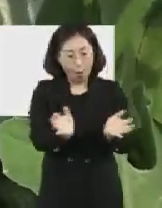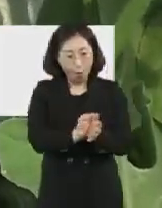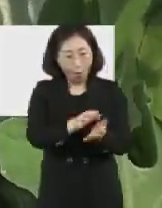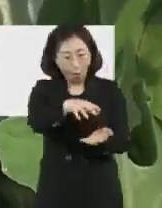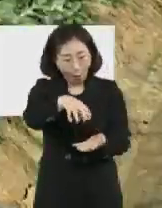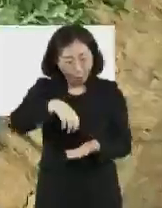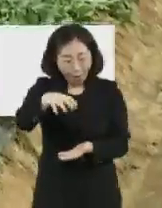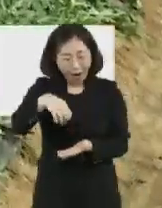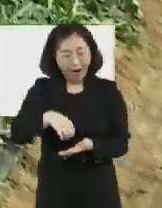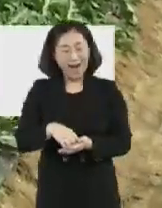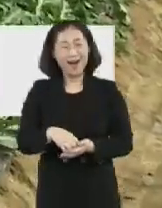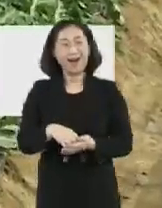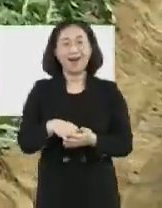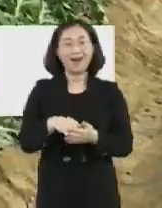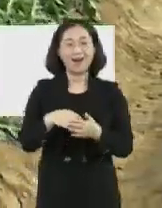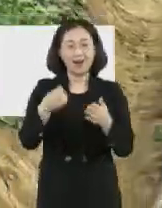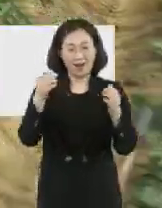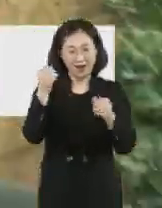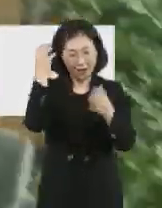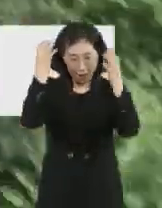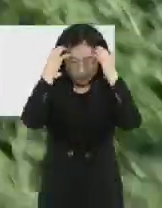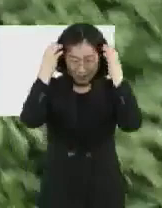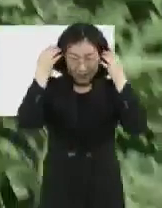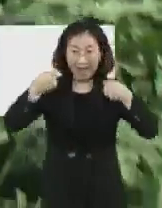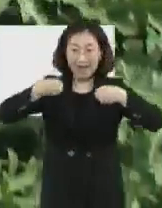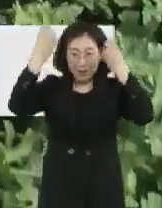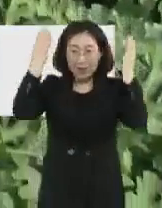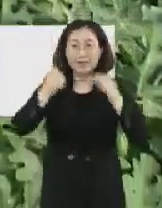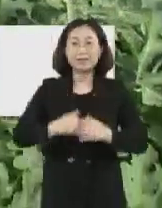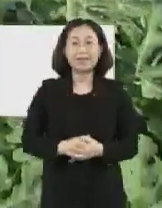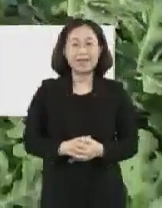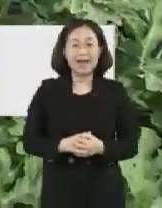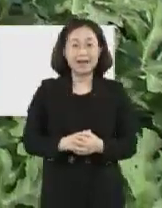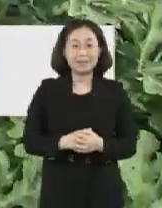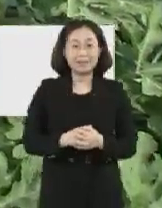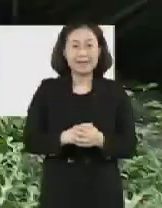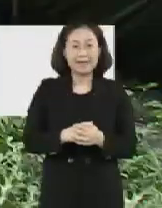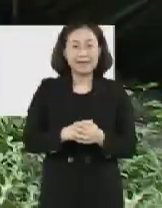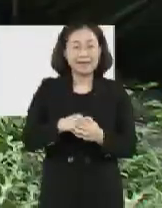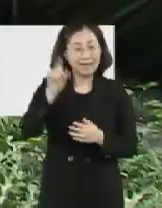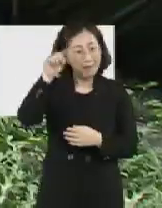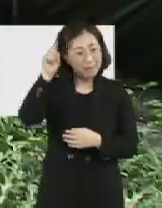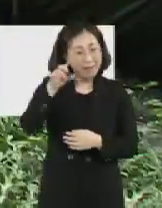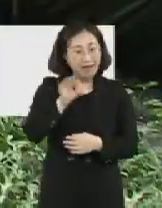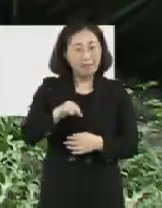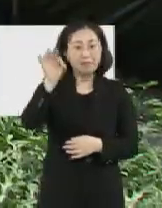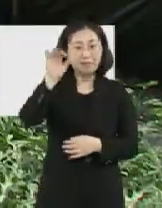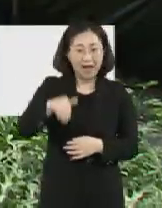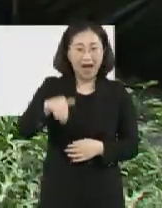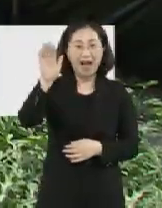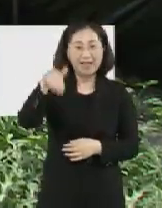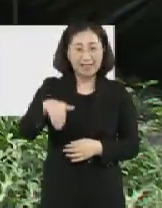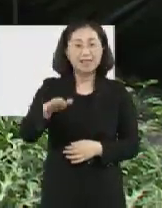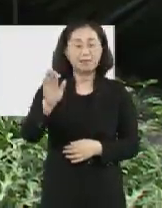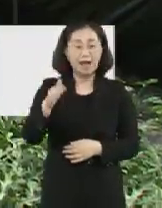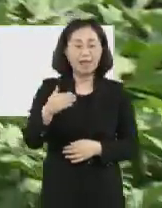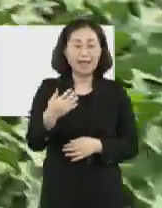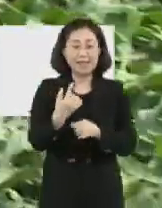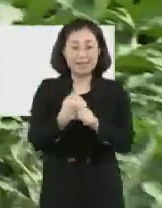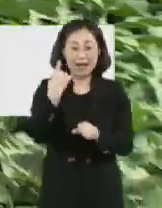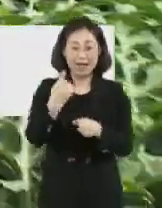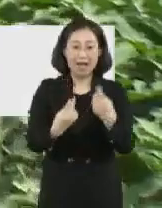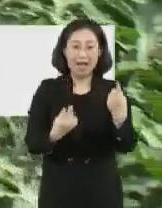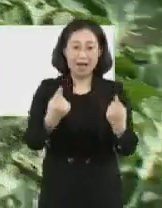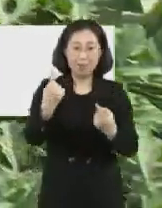고생도 잊었습니다. 하루하루 시세가 달라지고는 있지만 지난 겨울 강추위 때문인지 출하 가격은